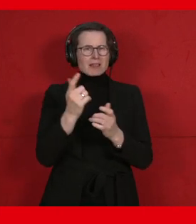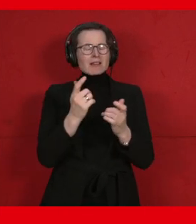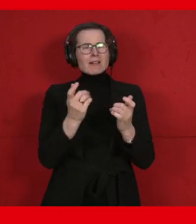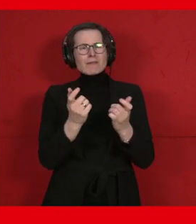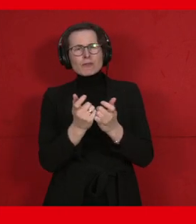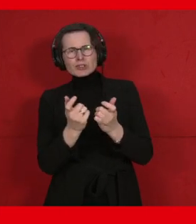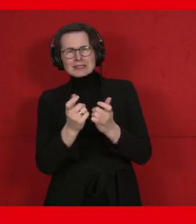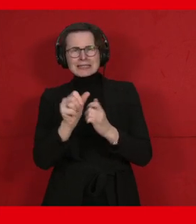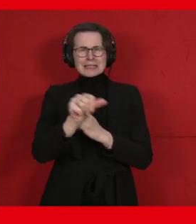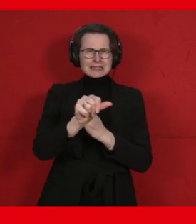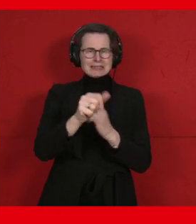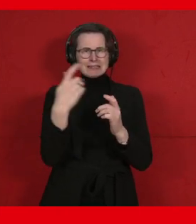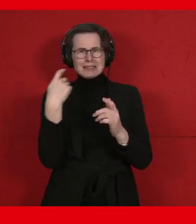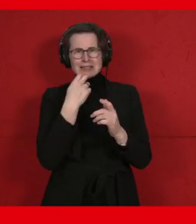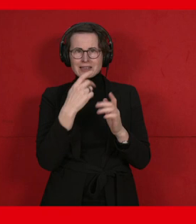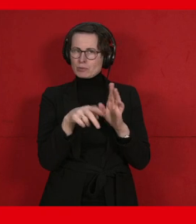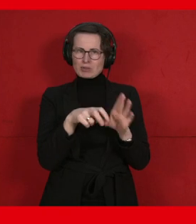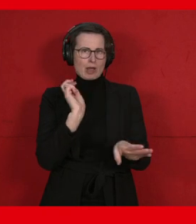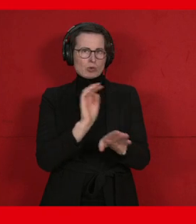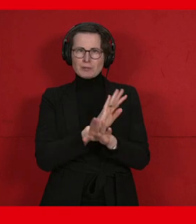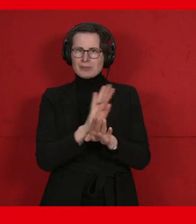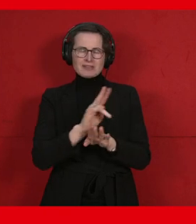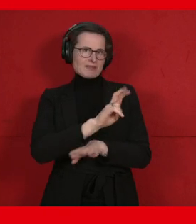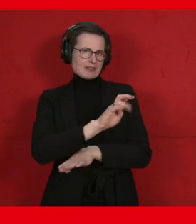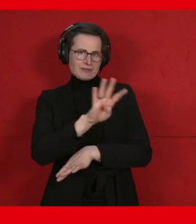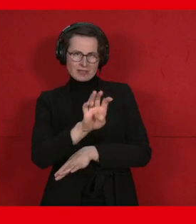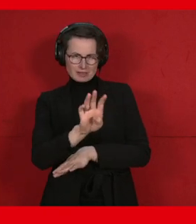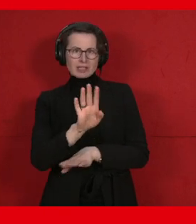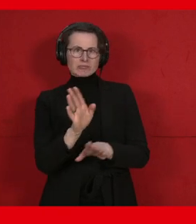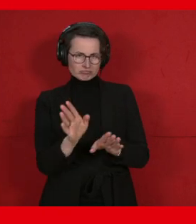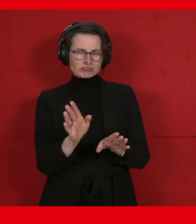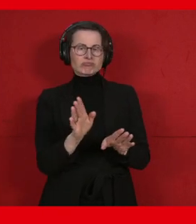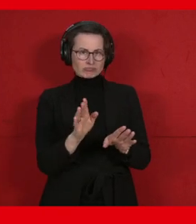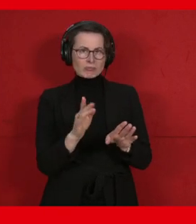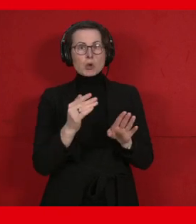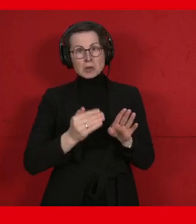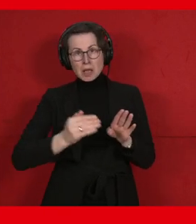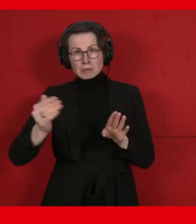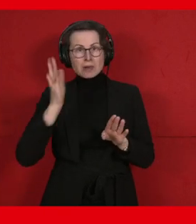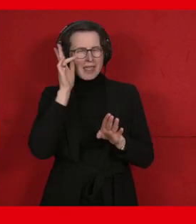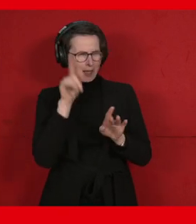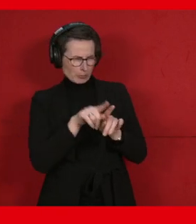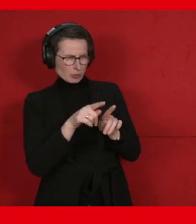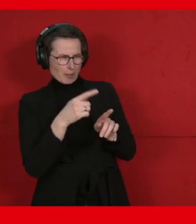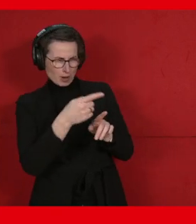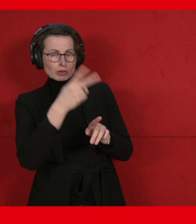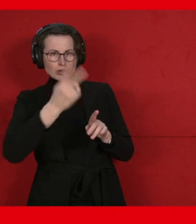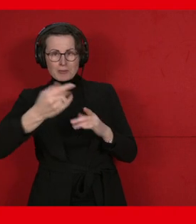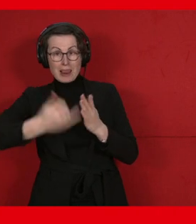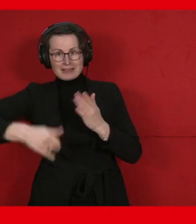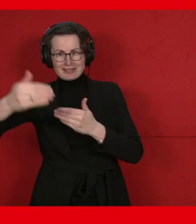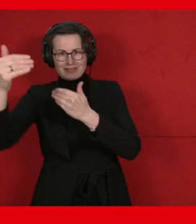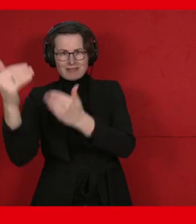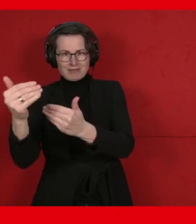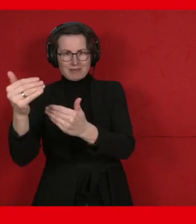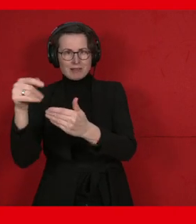Energieträgern bis, naja, zumindest Anfang 2040 raus sein, damit wir eben, und dann sind wir wieder, Herr Brudermüller, bei der letzten Meile. Wir wissen alle, dass die